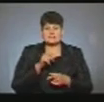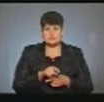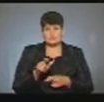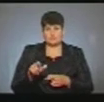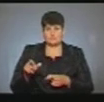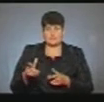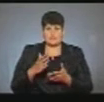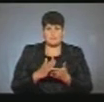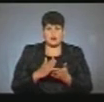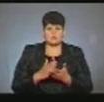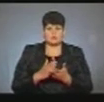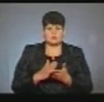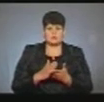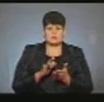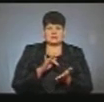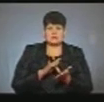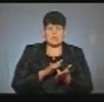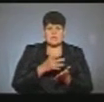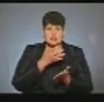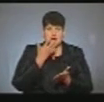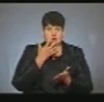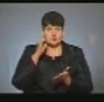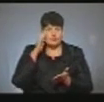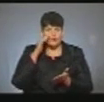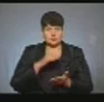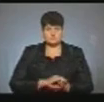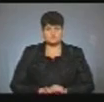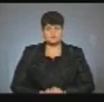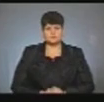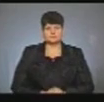які мають центральне гаряче водопостачання.